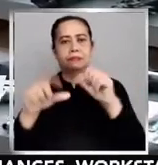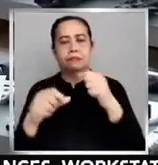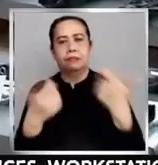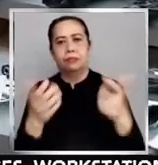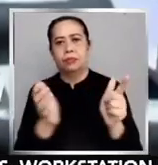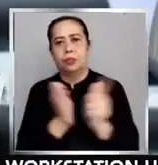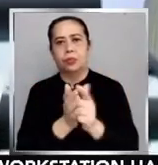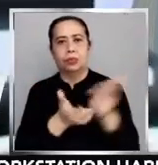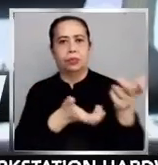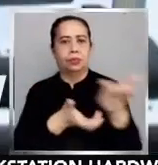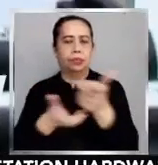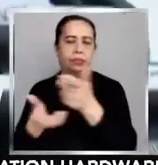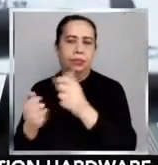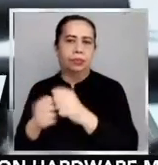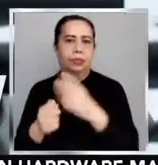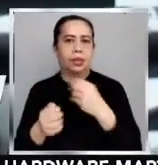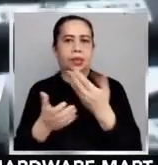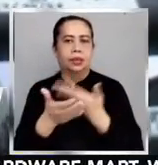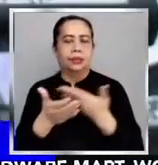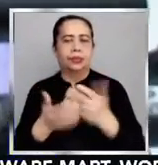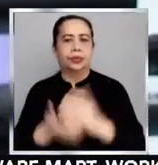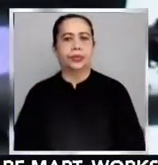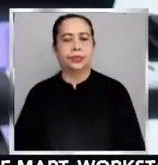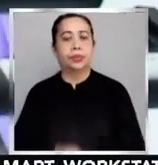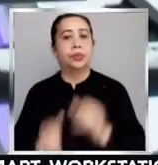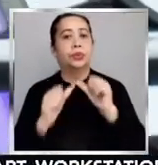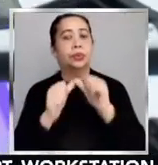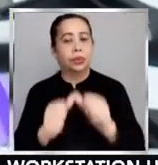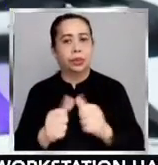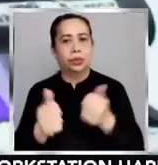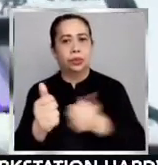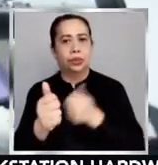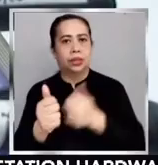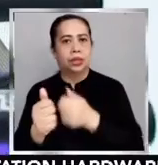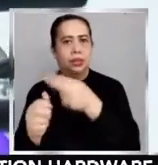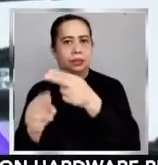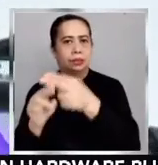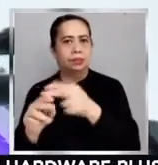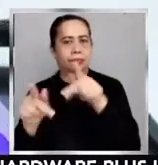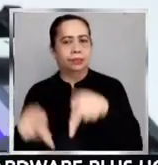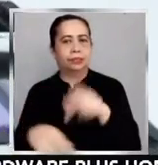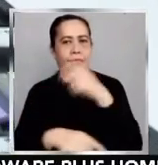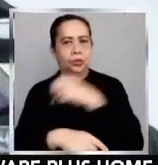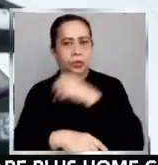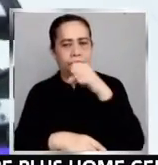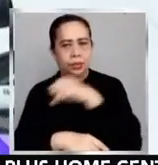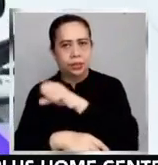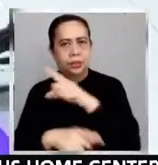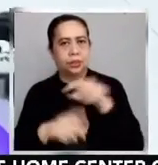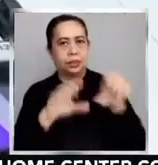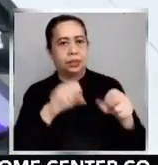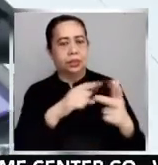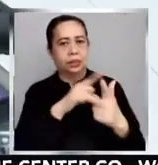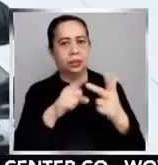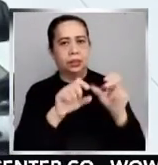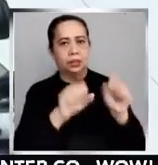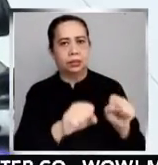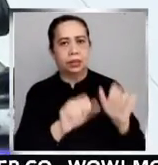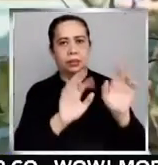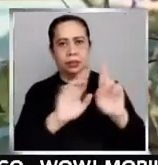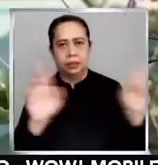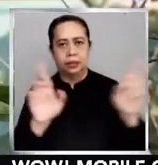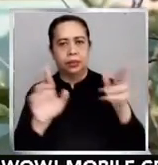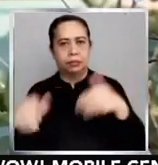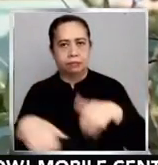possession of firearms and ammunition. Patuloy ang pagtugis kay Shadong at ang kanyang mga naarestong kasamahan na katakdang